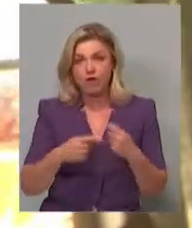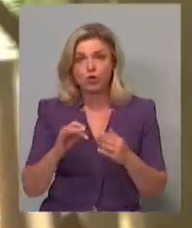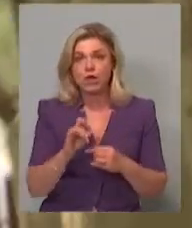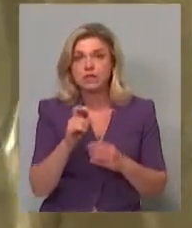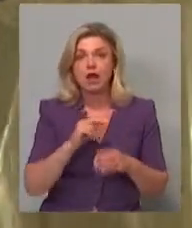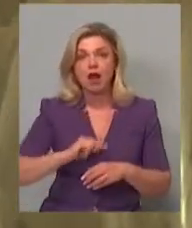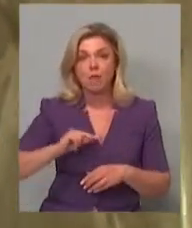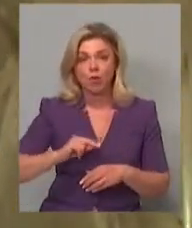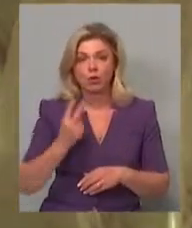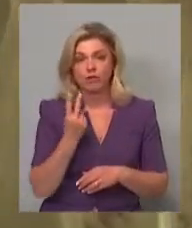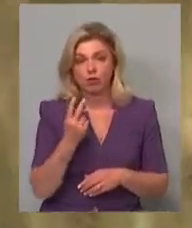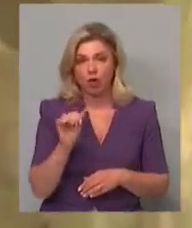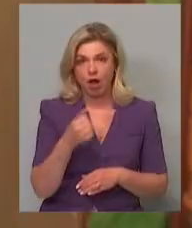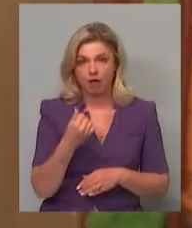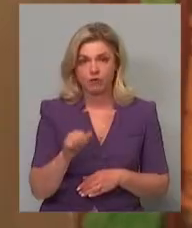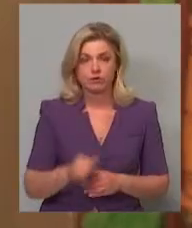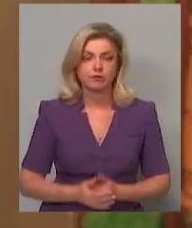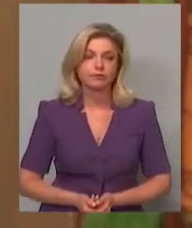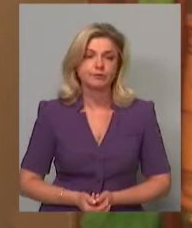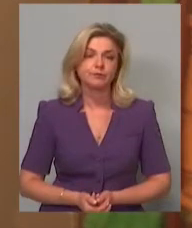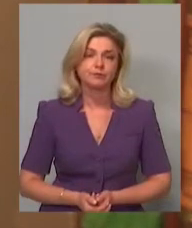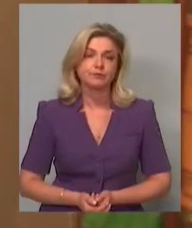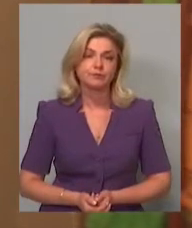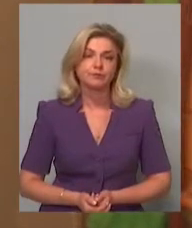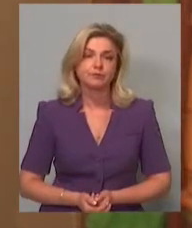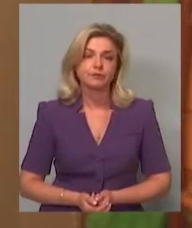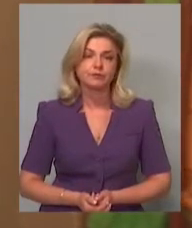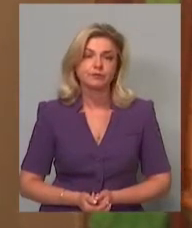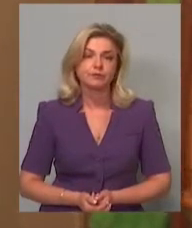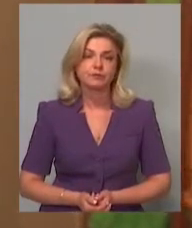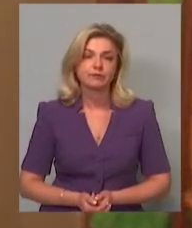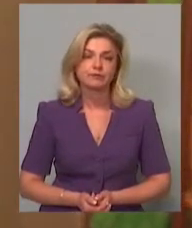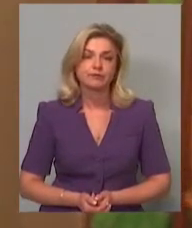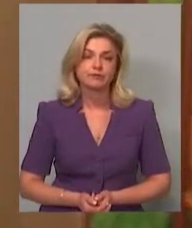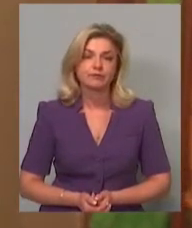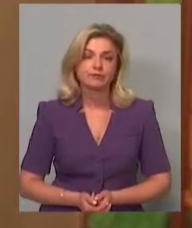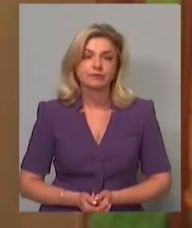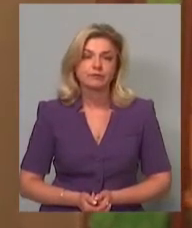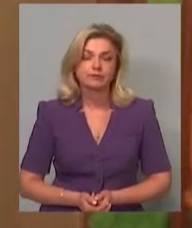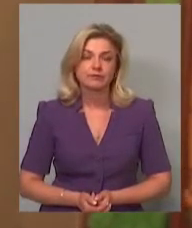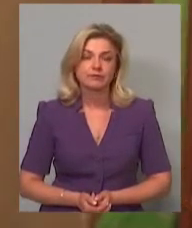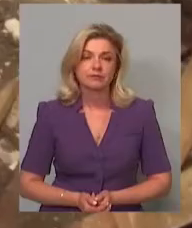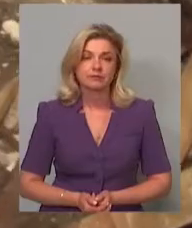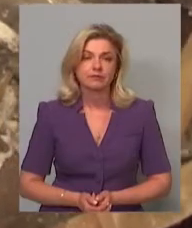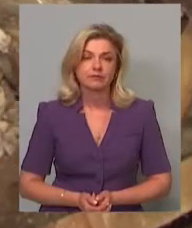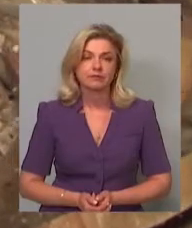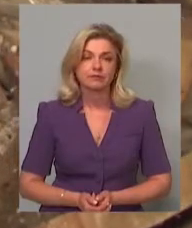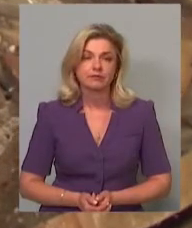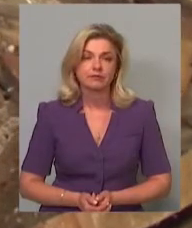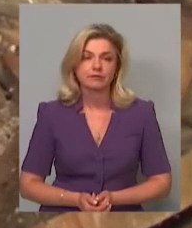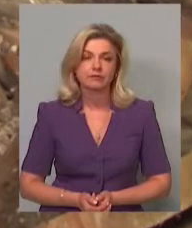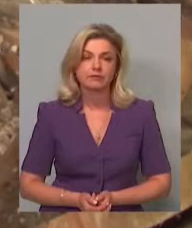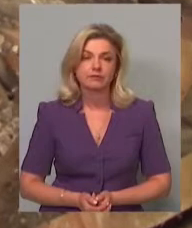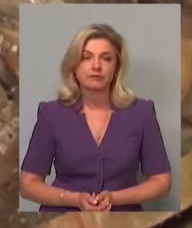серпня. Переживаю за свою сусідку. Там вже воно висить, воно прекрасно. Я теж